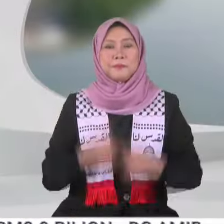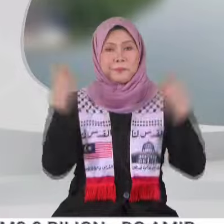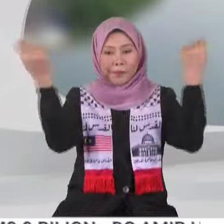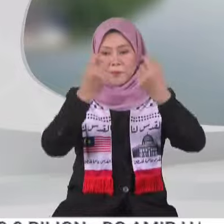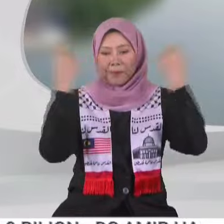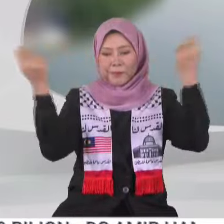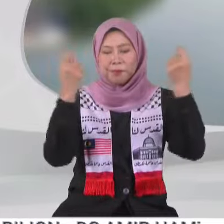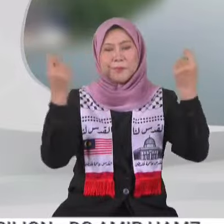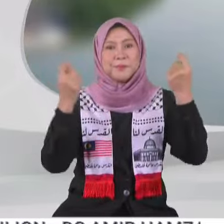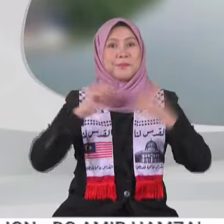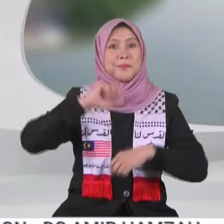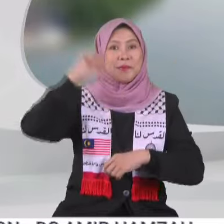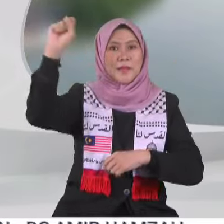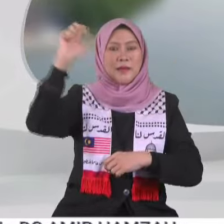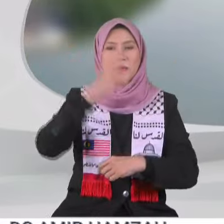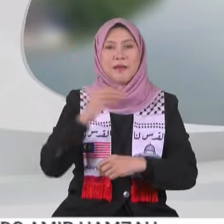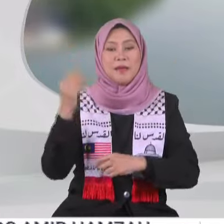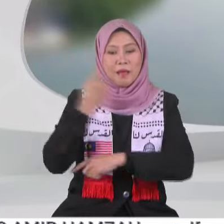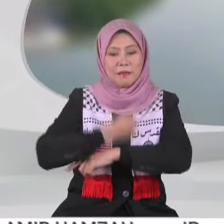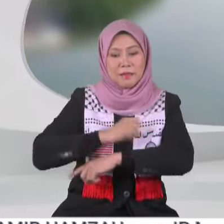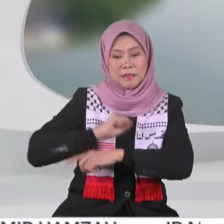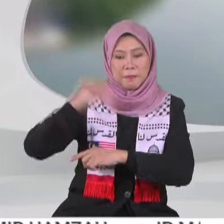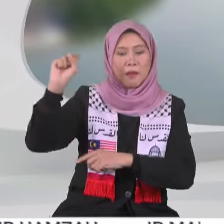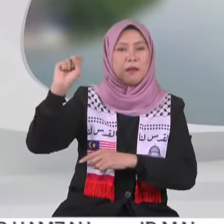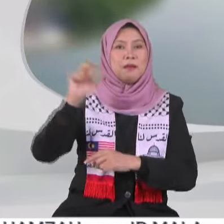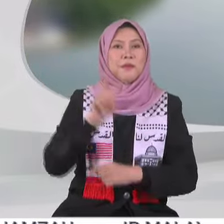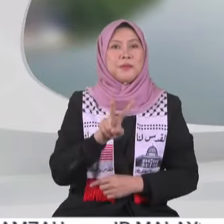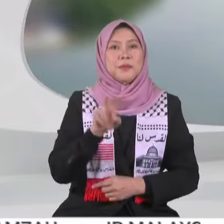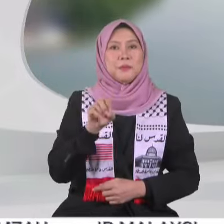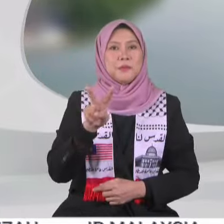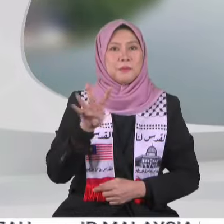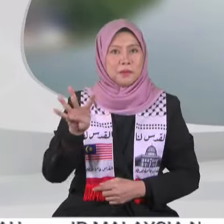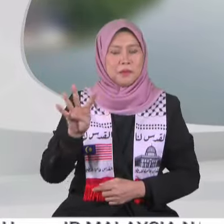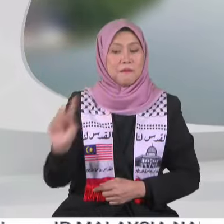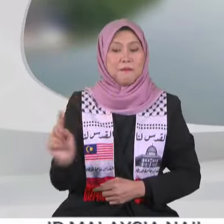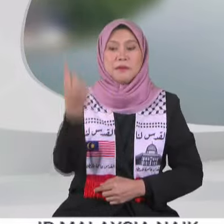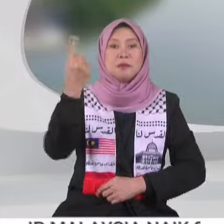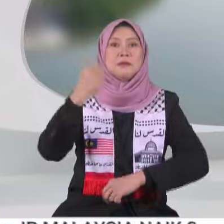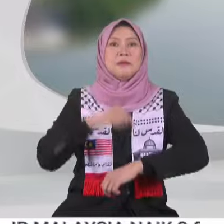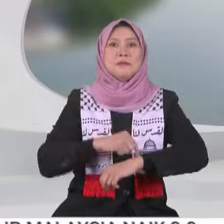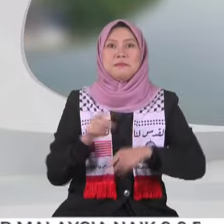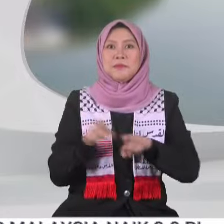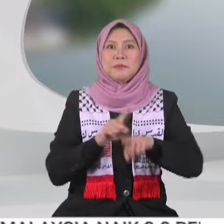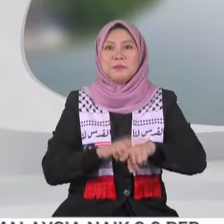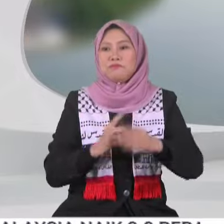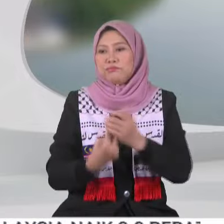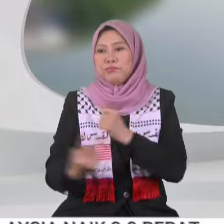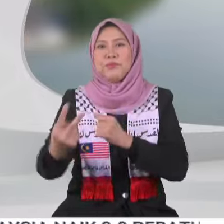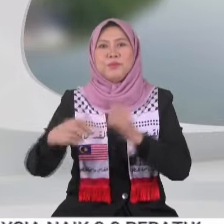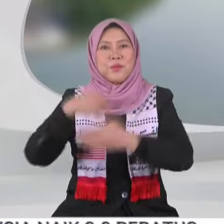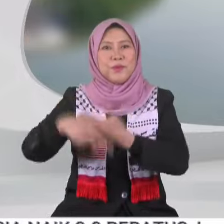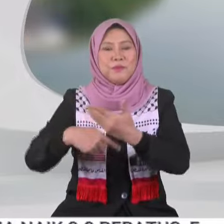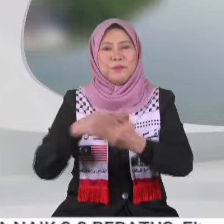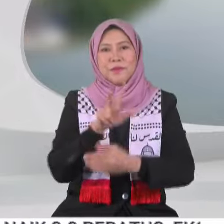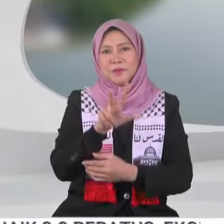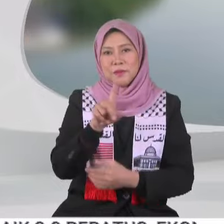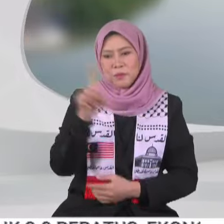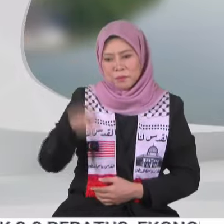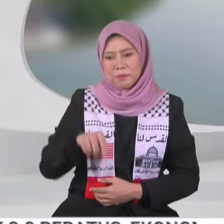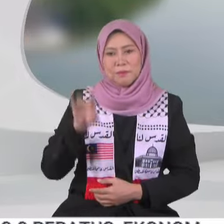Sambutan Hari Kebangsaan dan Hari Sabah Peringkat Negeri 2024 julung kali diadakan serentak pada 31 Ogos